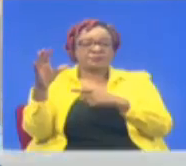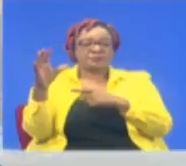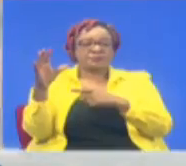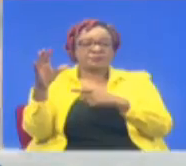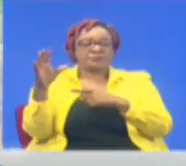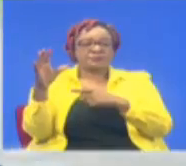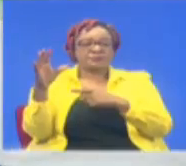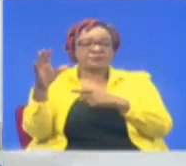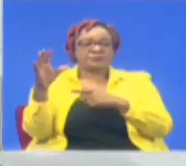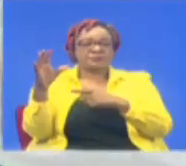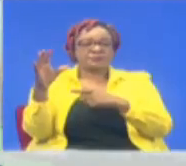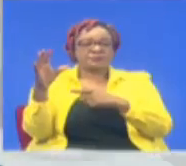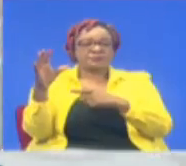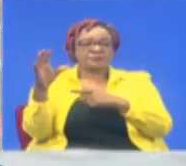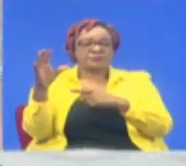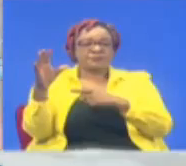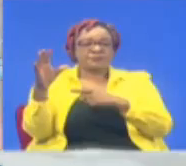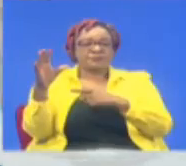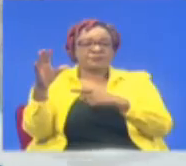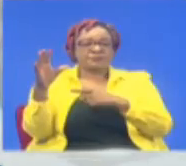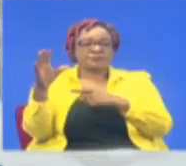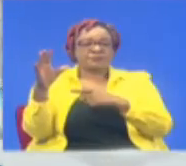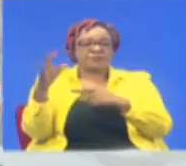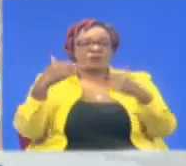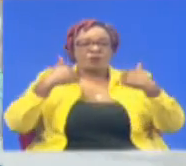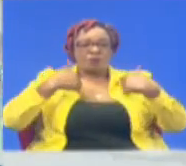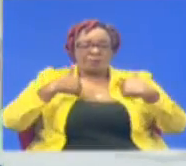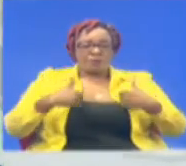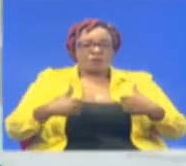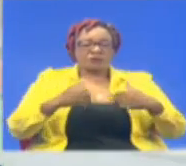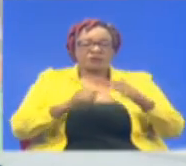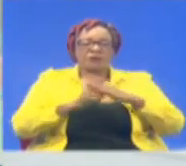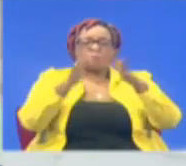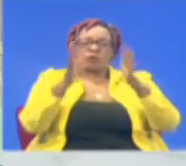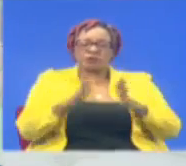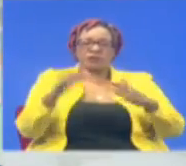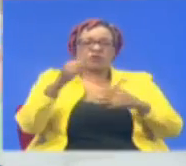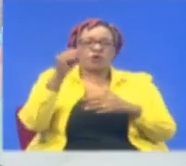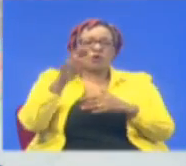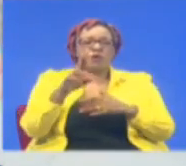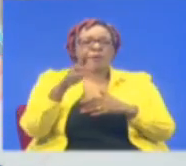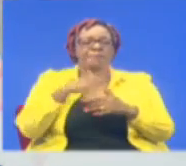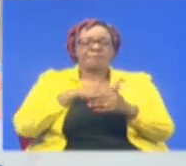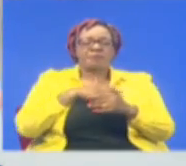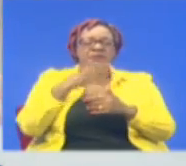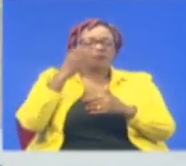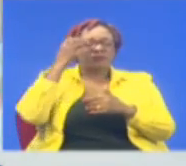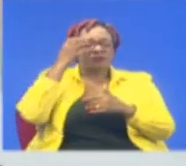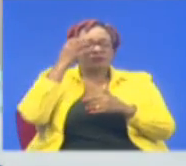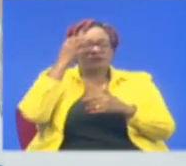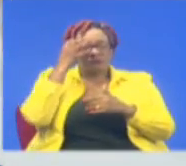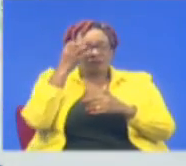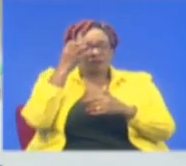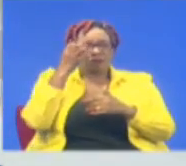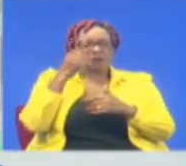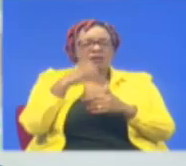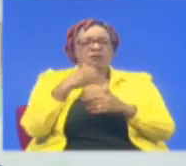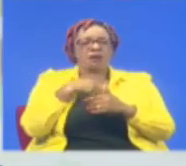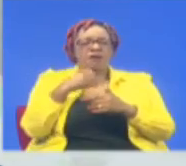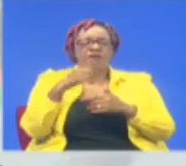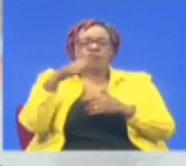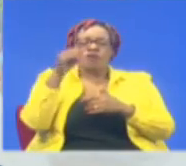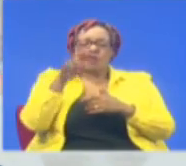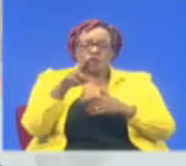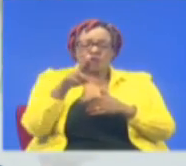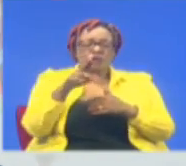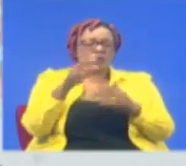Mimi kama shabiki sugu sana wa Gor Mahia, nasikitika sana kama leo tuko na mechi kubwa sana kama hii na tunakatazwa